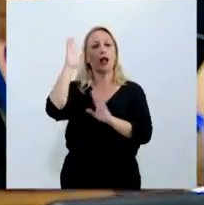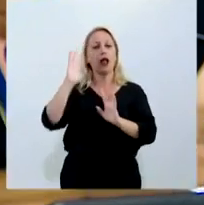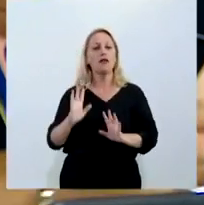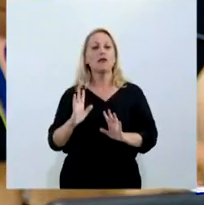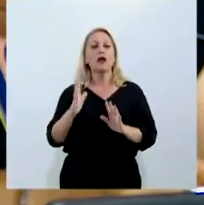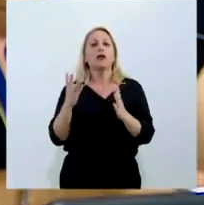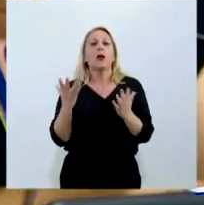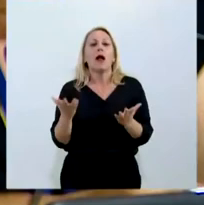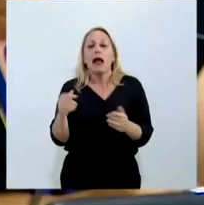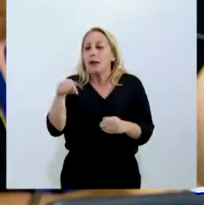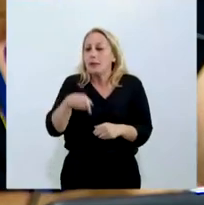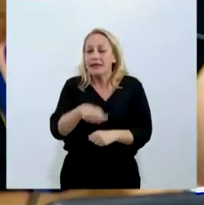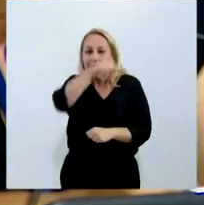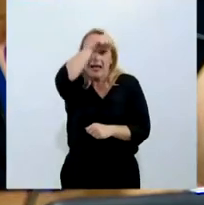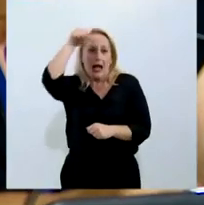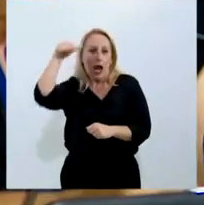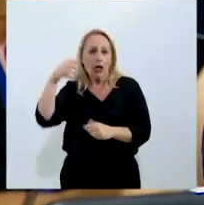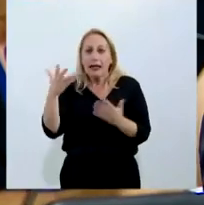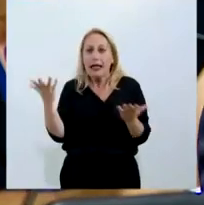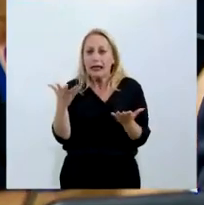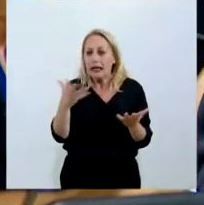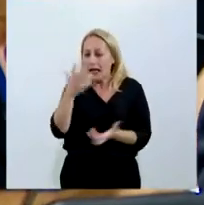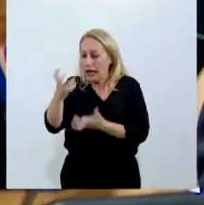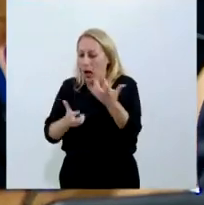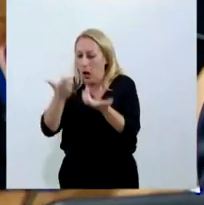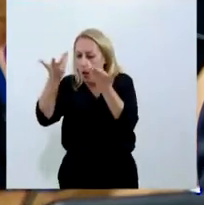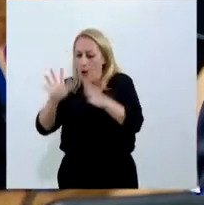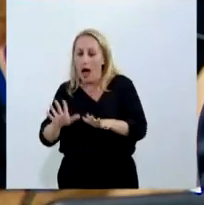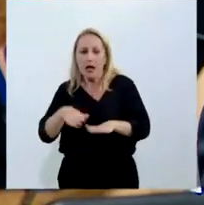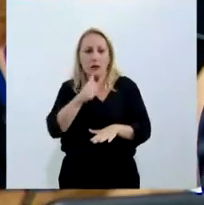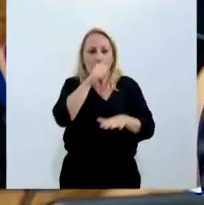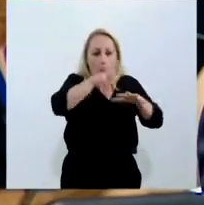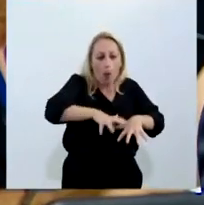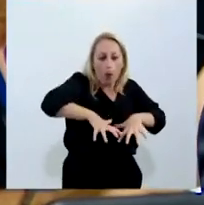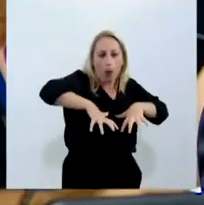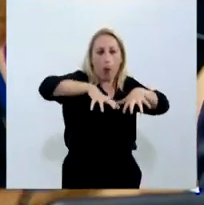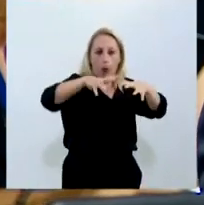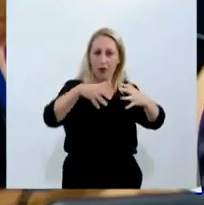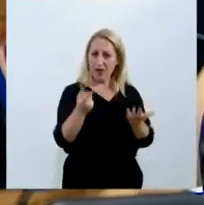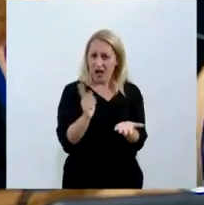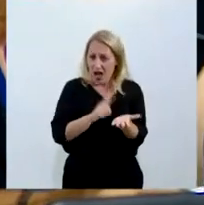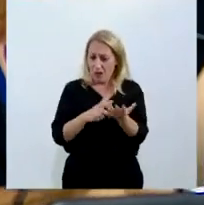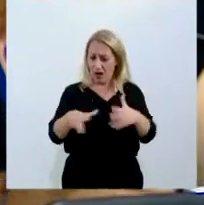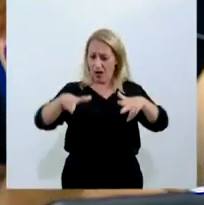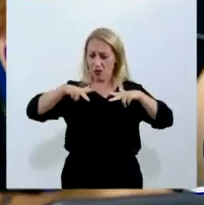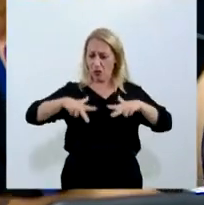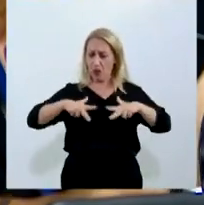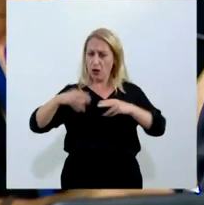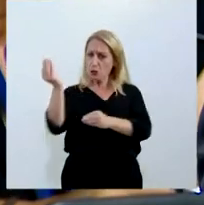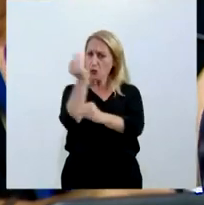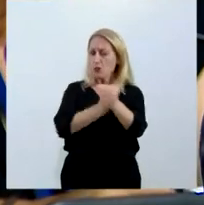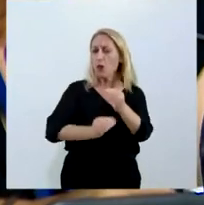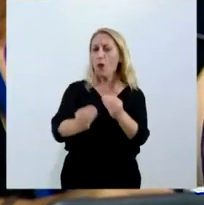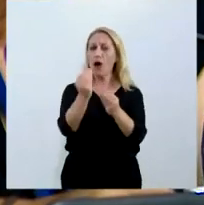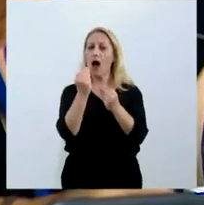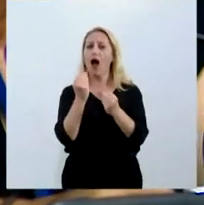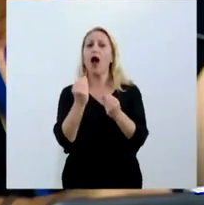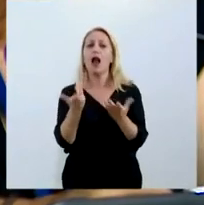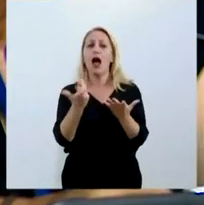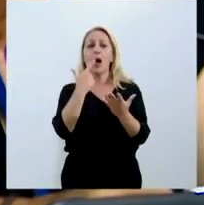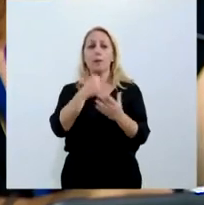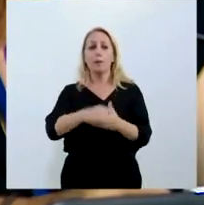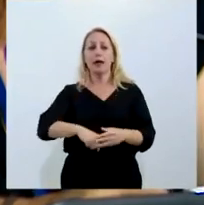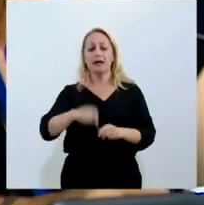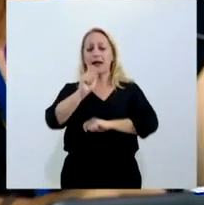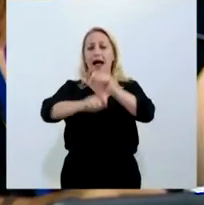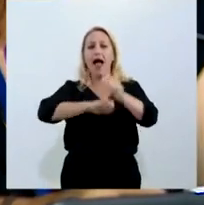καλοκαίρι θα καιγόμαστε και μετά θα πνιγόμαστε. Δεν θα έπρεπε ο κρατικός μηχανισμός να έχει λειτουργήσει καλύτερα, να έχουν προχωρήσει τα αντιπλημμυρικά